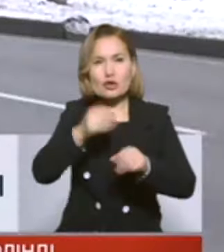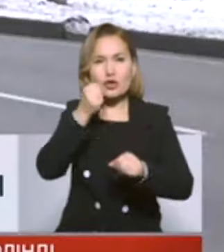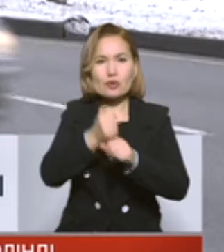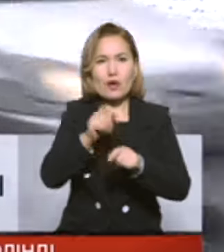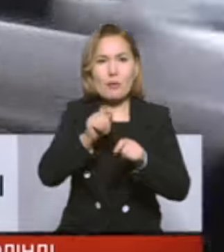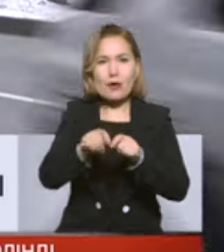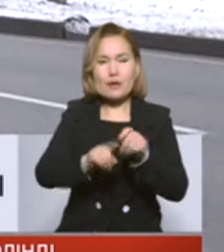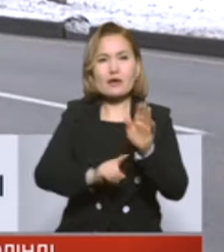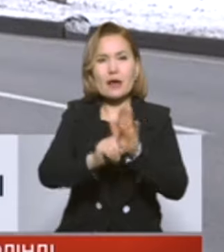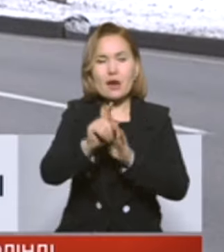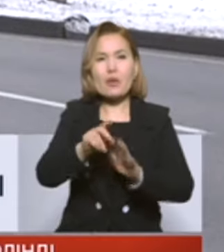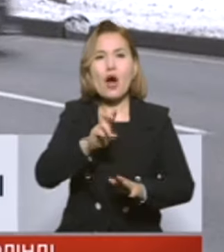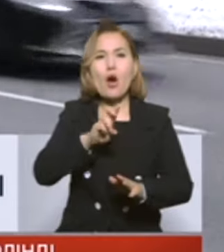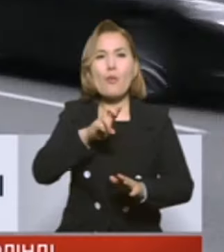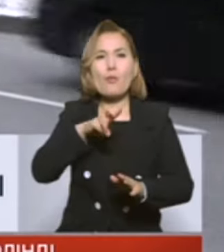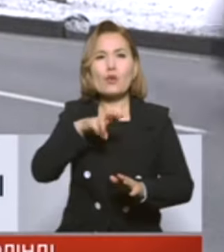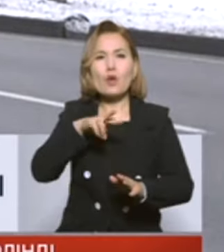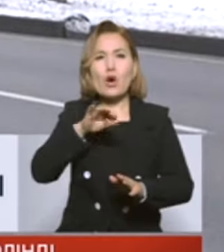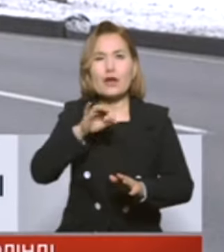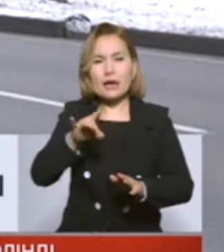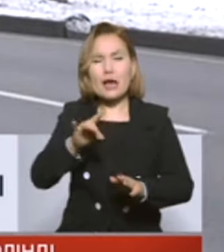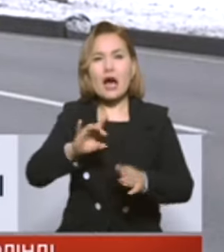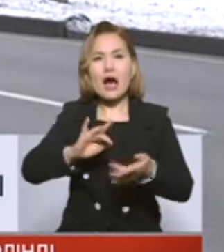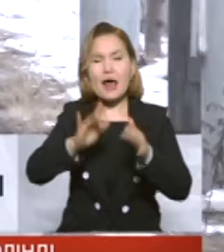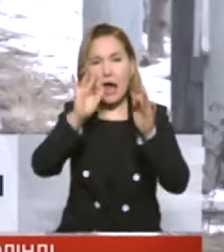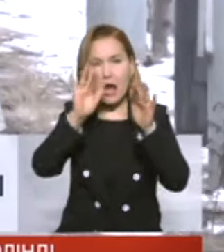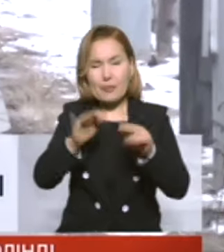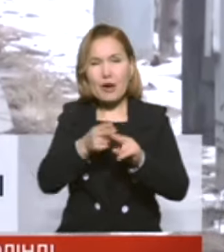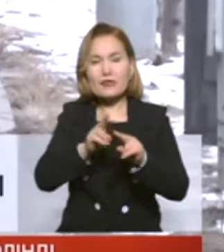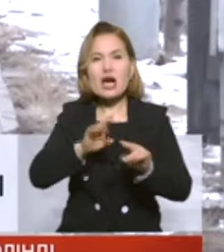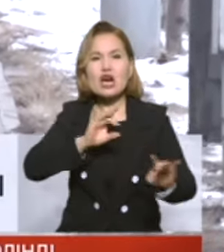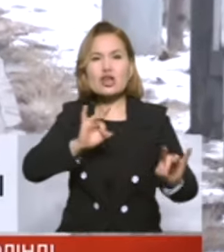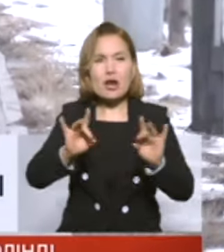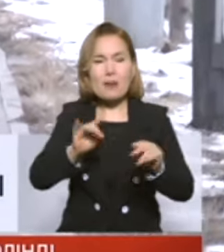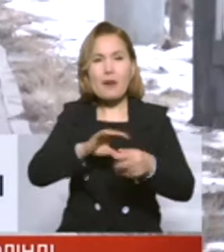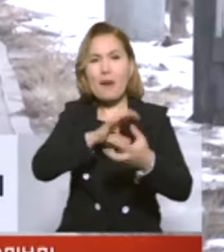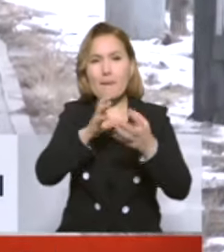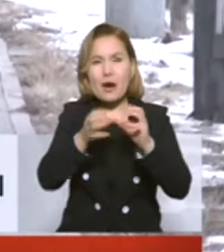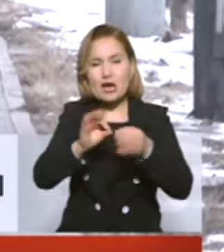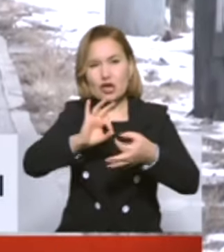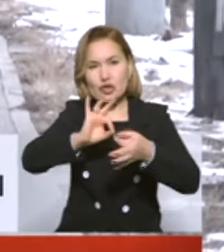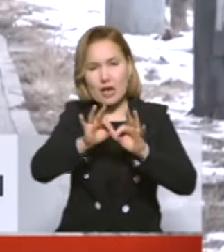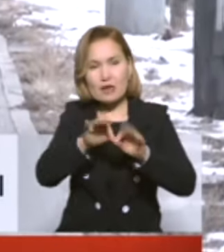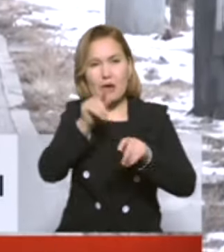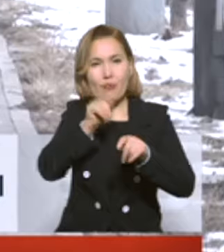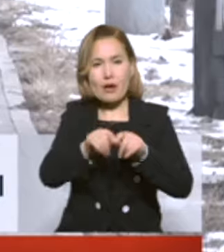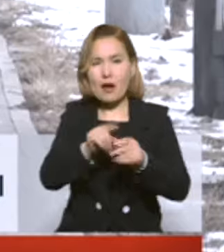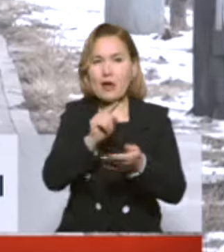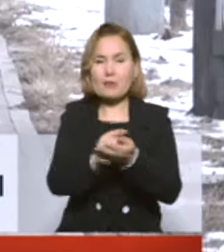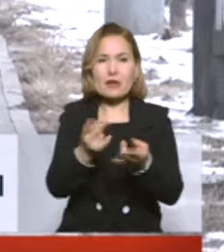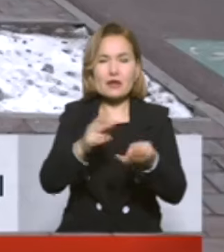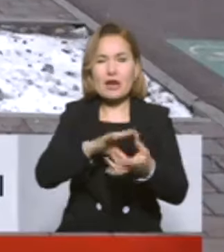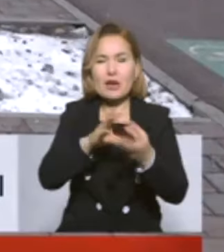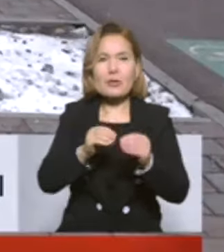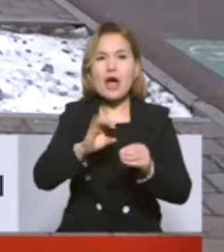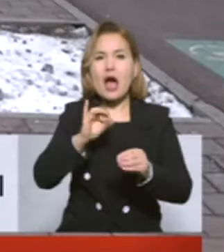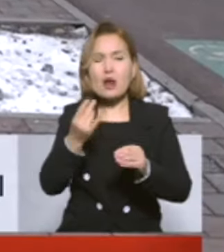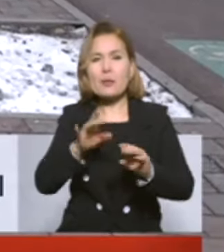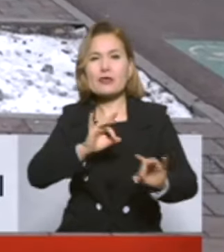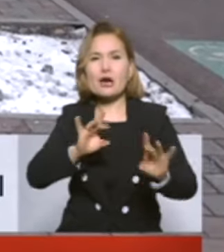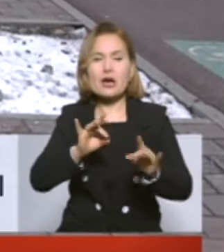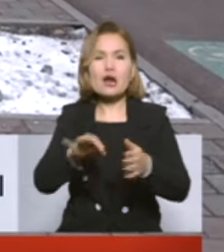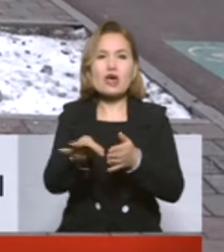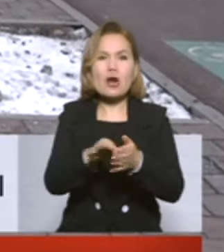міндеттемесі. Яғни блогерлер әлеуметтік желілерге орналастыратын жарнама материалдарын таңбалау тиіс. Әлеуметтік жарнаманы және